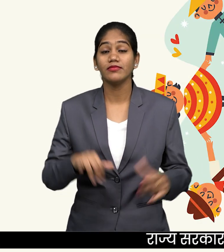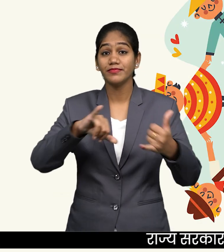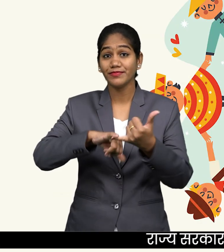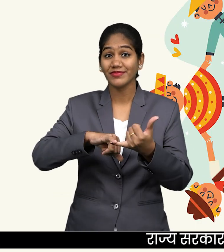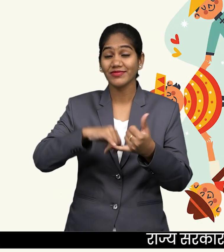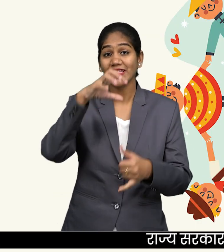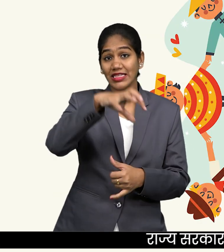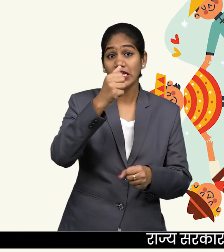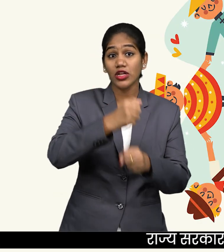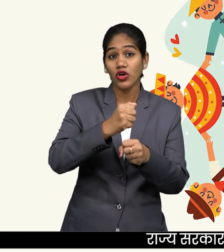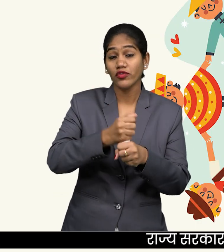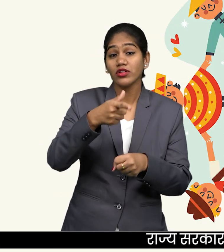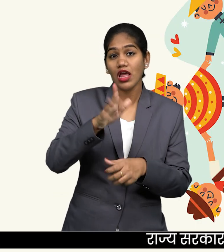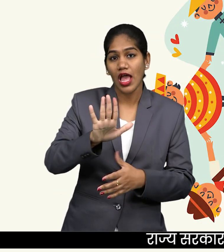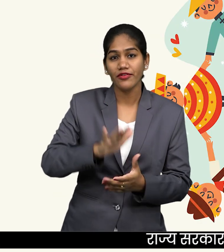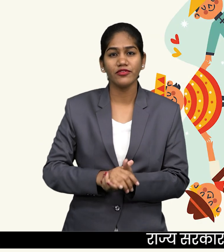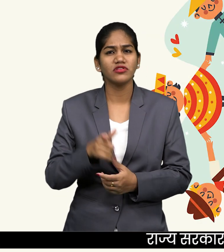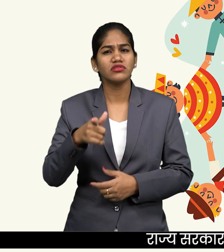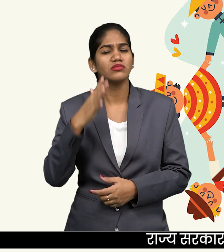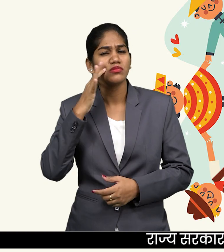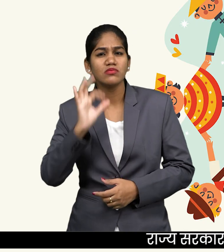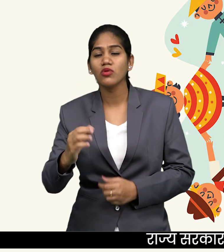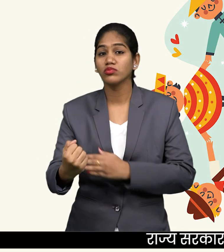राज्य सरकारांकडे महत्त्वपूर्ण अधिकार आहेत